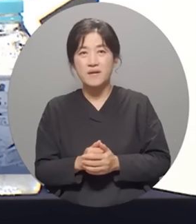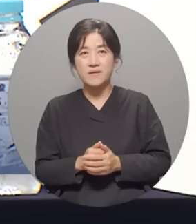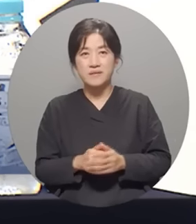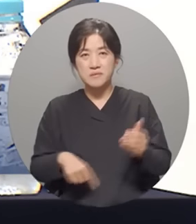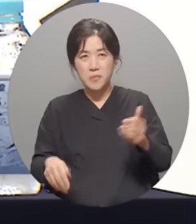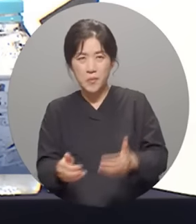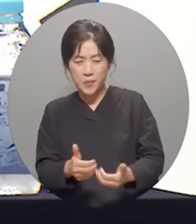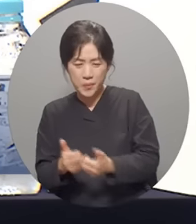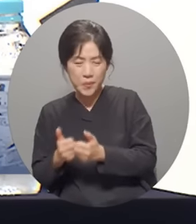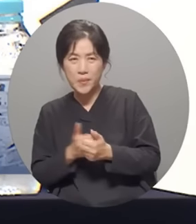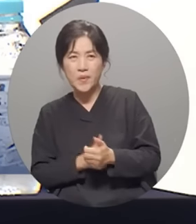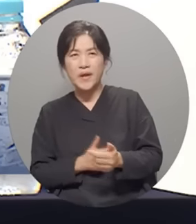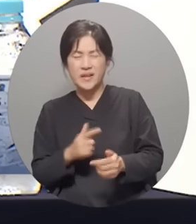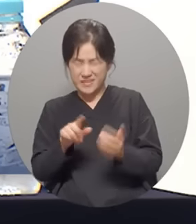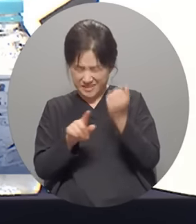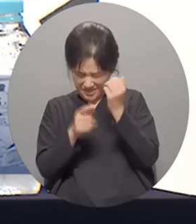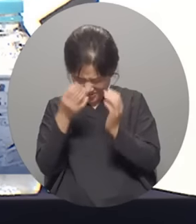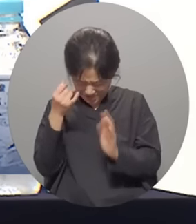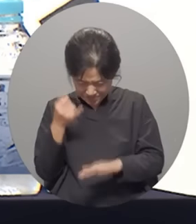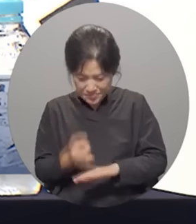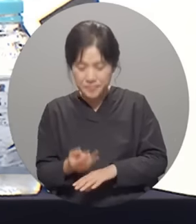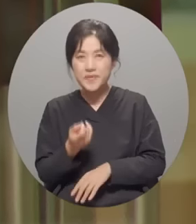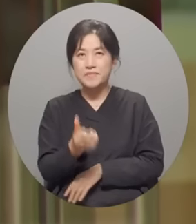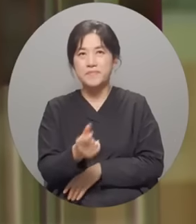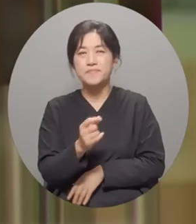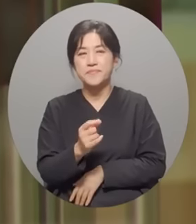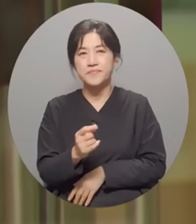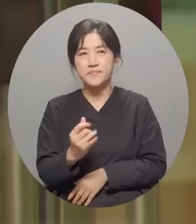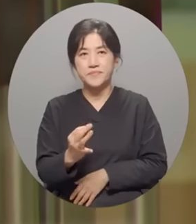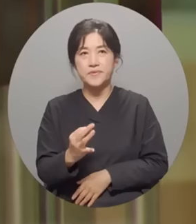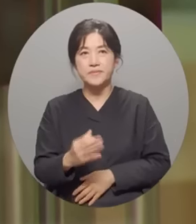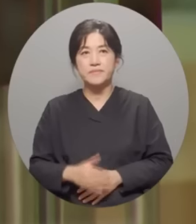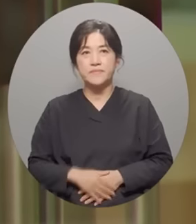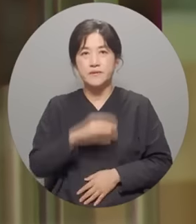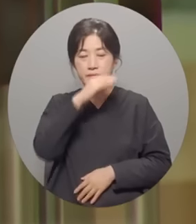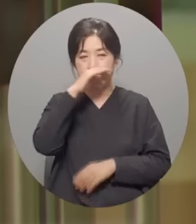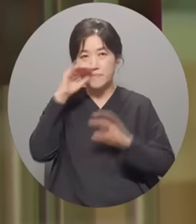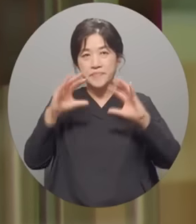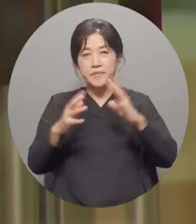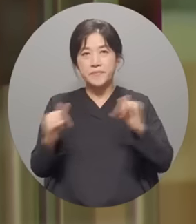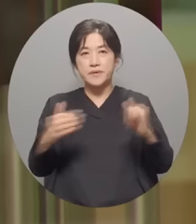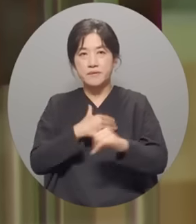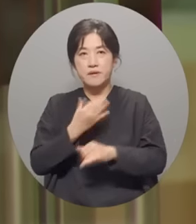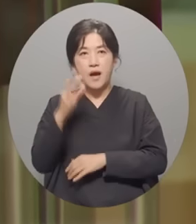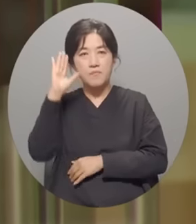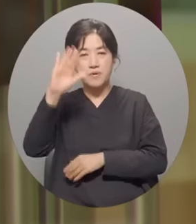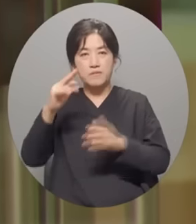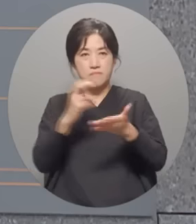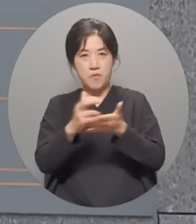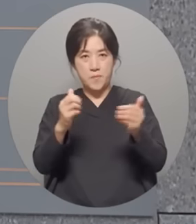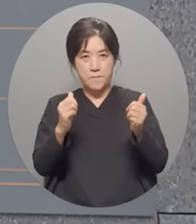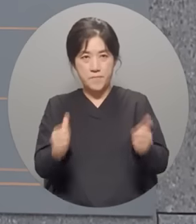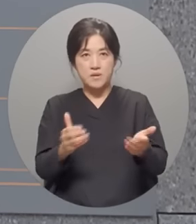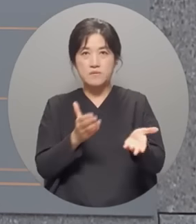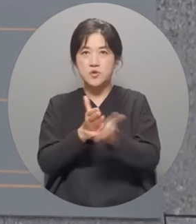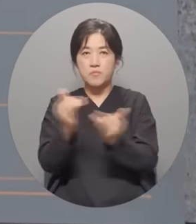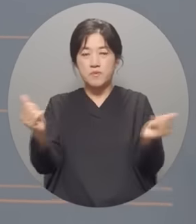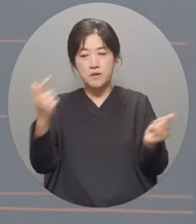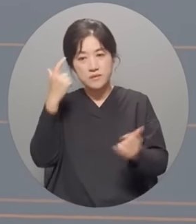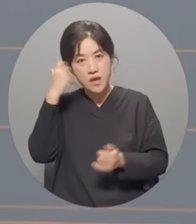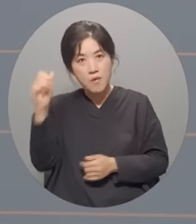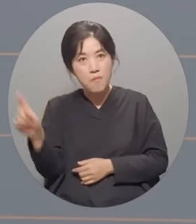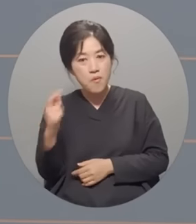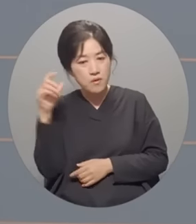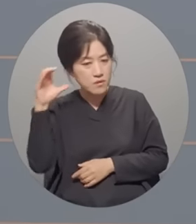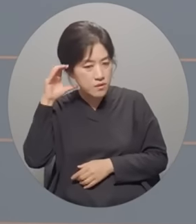논의할 수 있는 그 최소한의 그 소송 비용이기 때문에 국민연금은 앞으로 법정에서 전들 의을 어